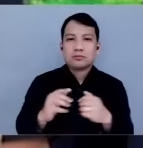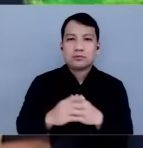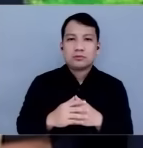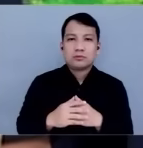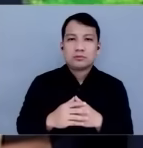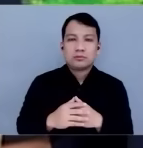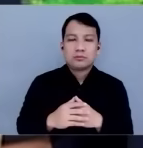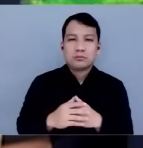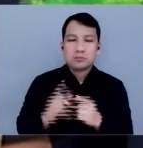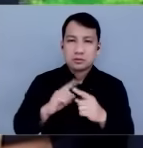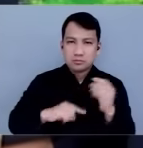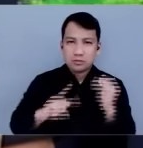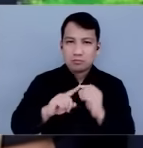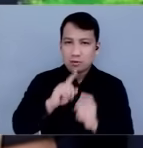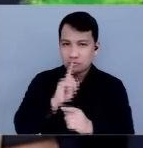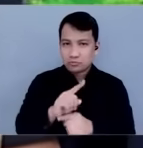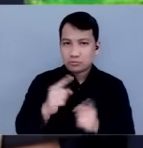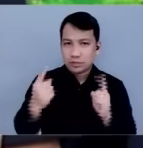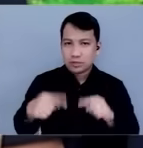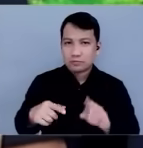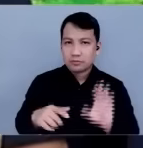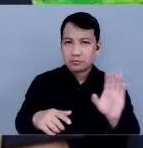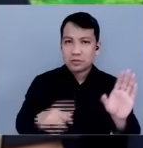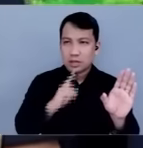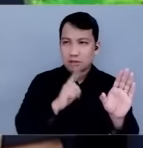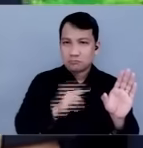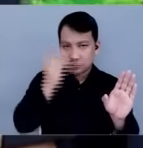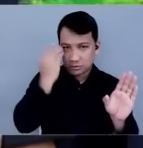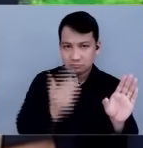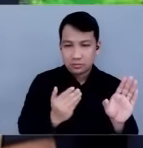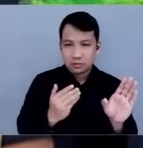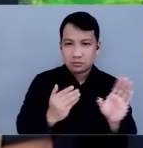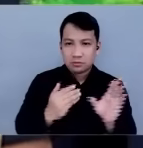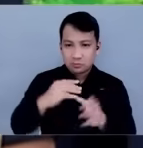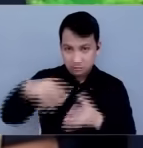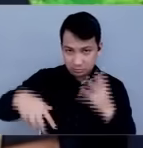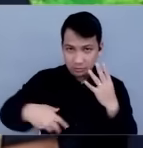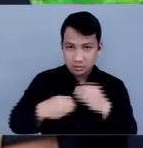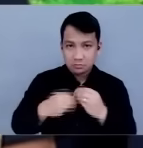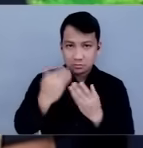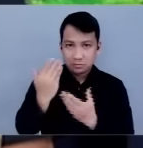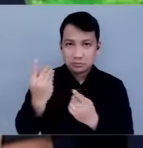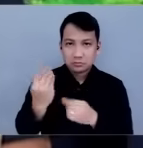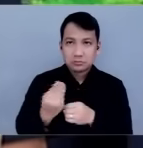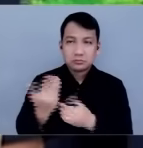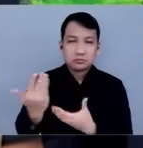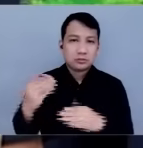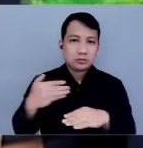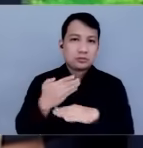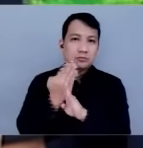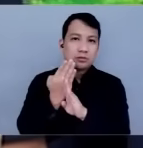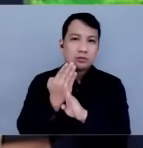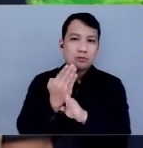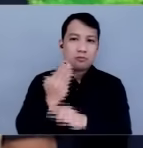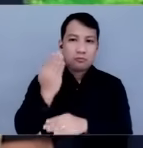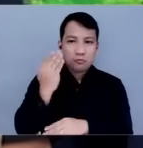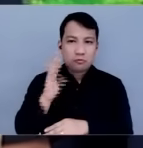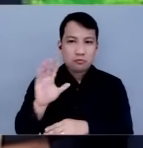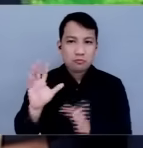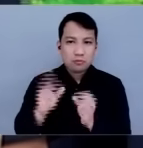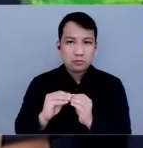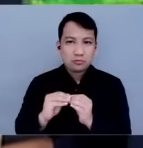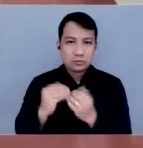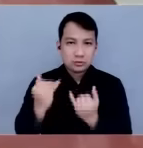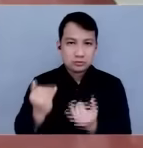far from reality yung nangyayari po na sinasabi nga. Dinuduktong po itong mga nangyayari po sa Davao because of the current